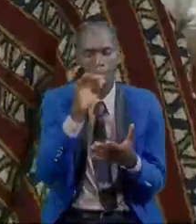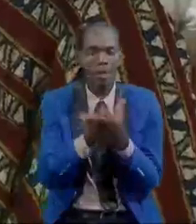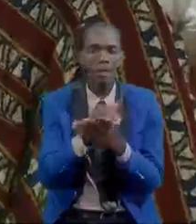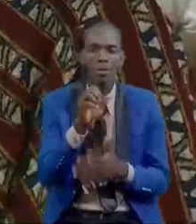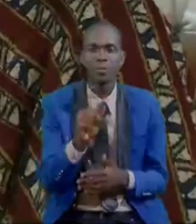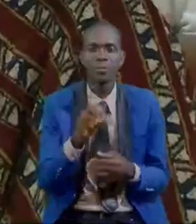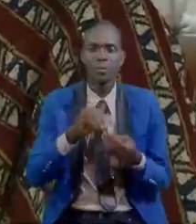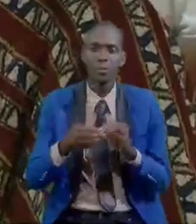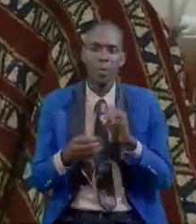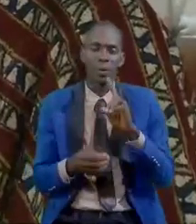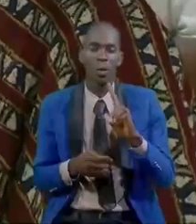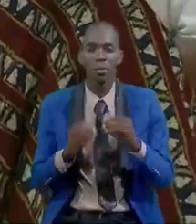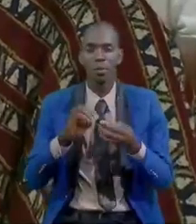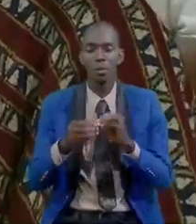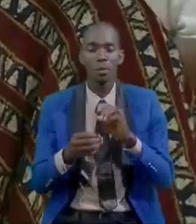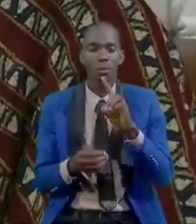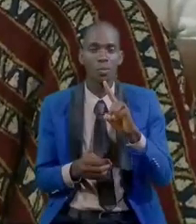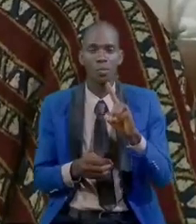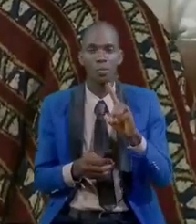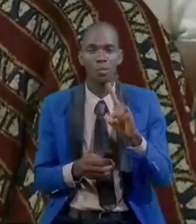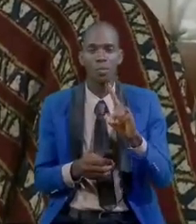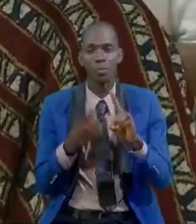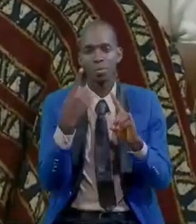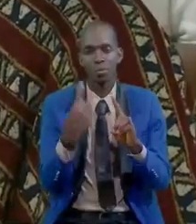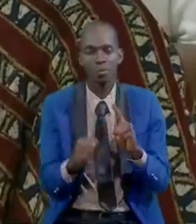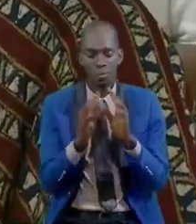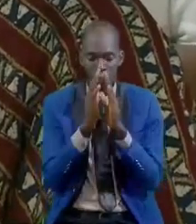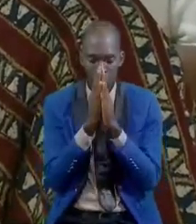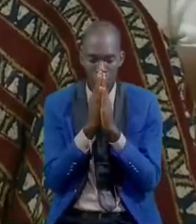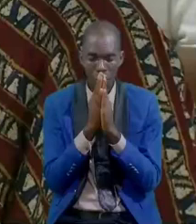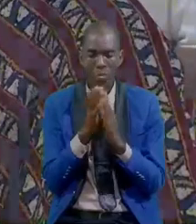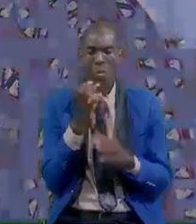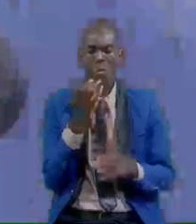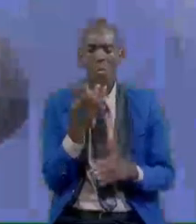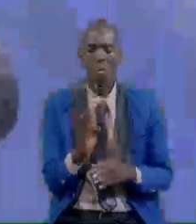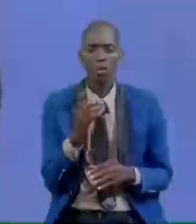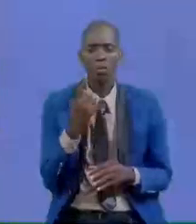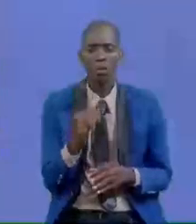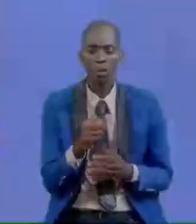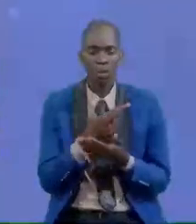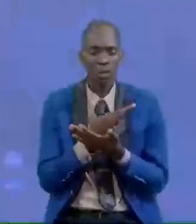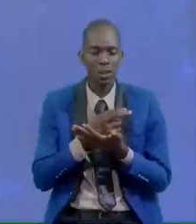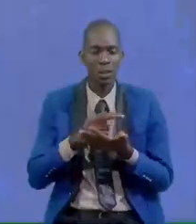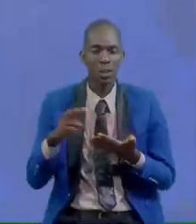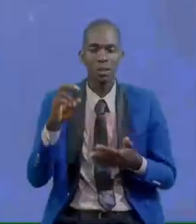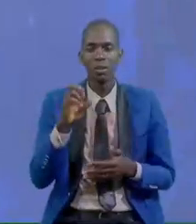qui libère tous ceux qui croient. Premier point, la prière. Premier point, la